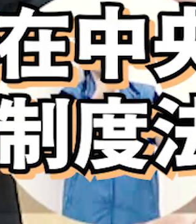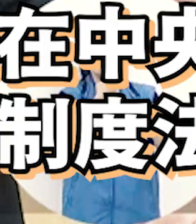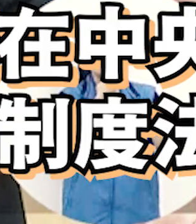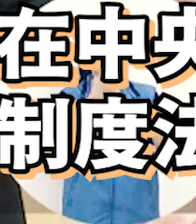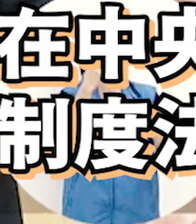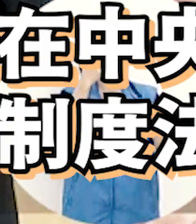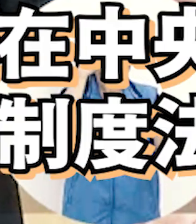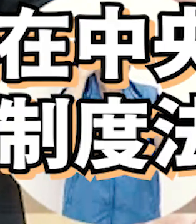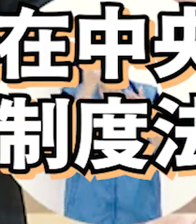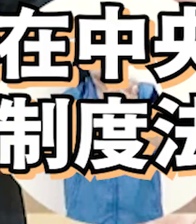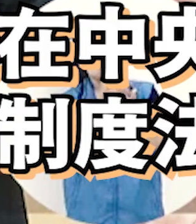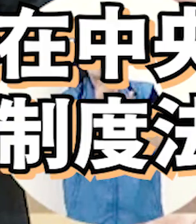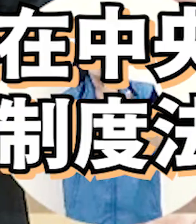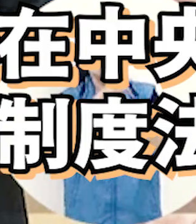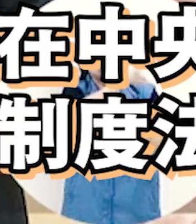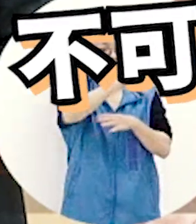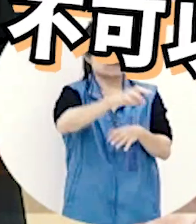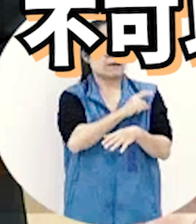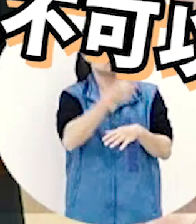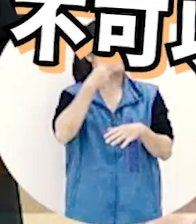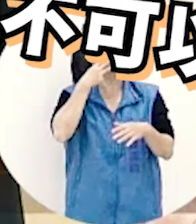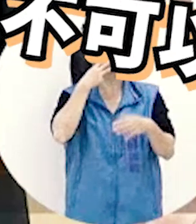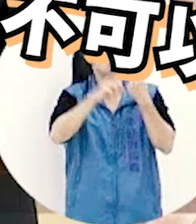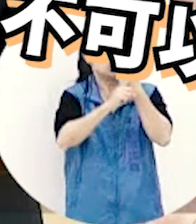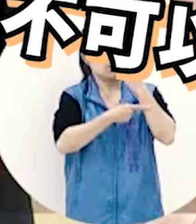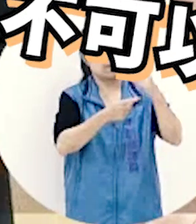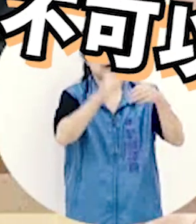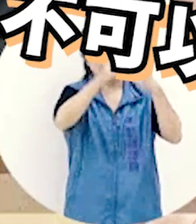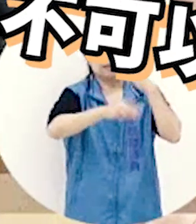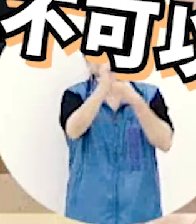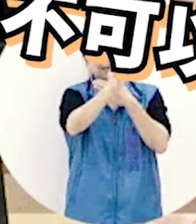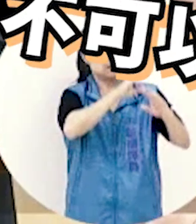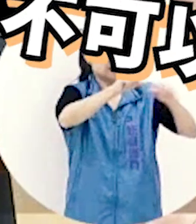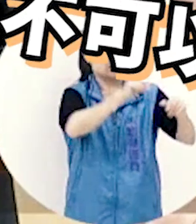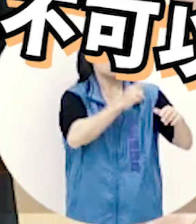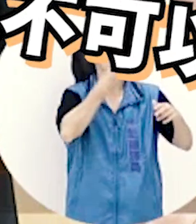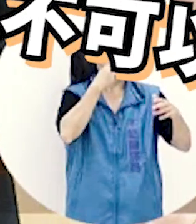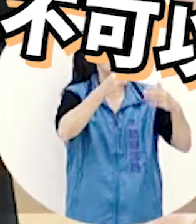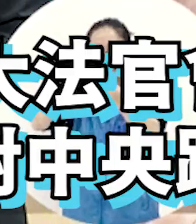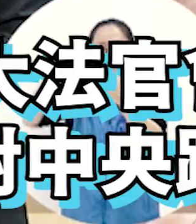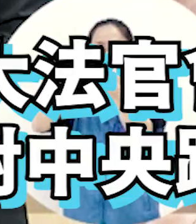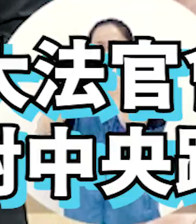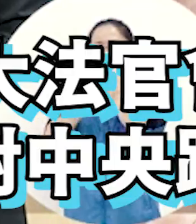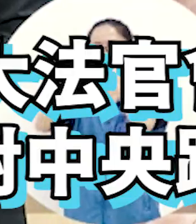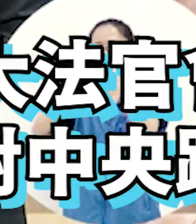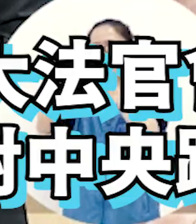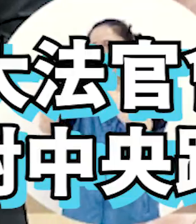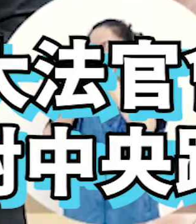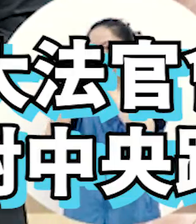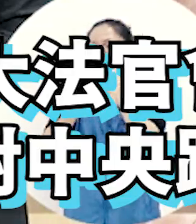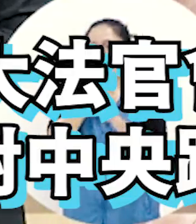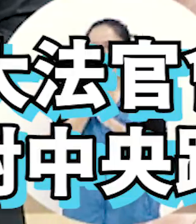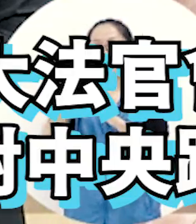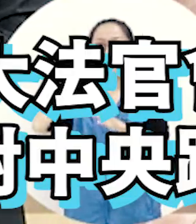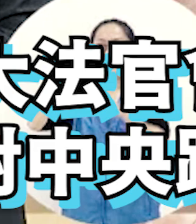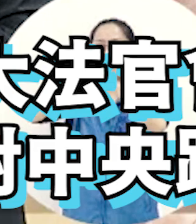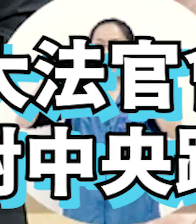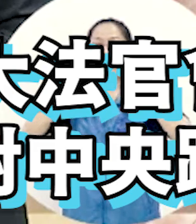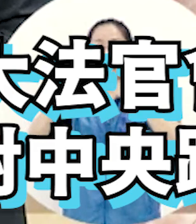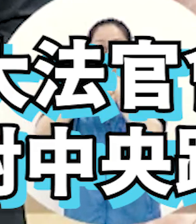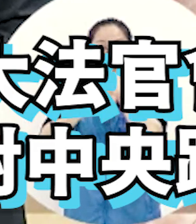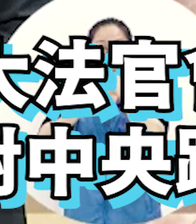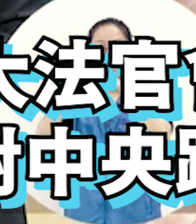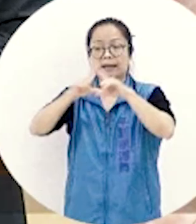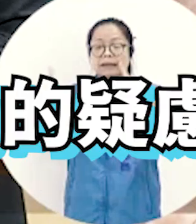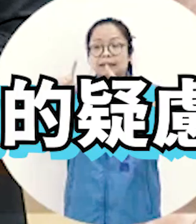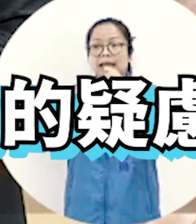认定是用地方自治法第30条，是说地方自治条例不可以跟法律抵触。 以前大法官会议也有针对